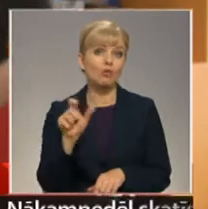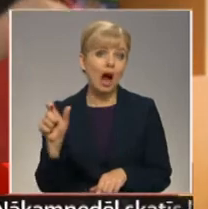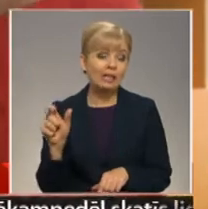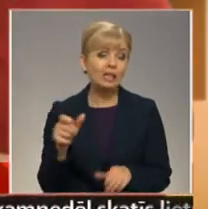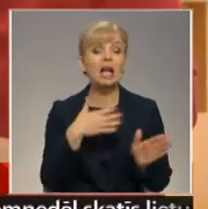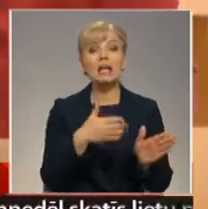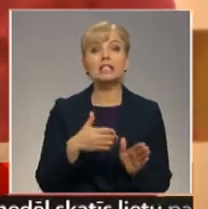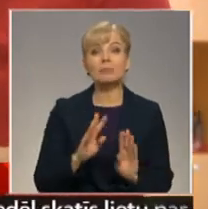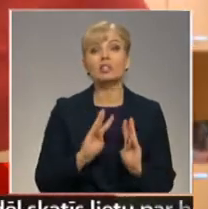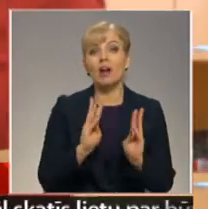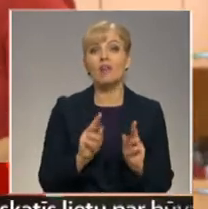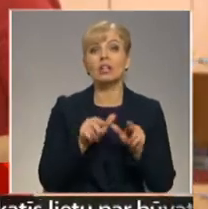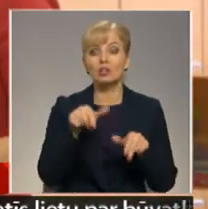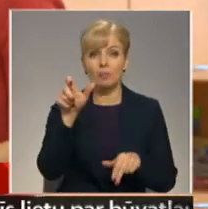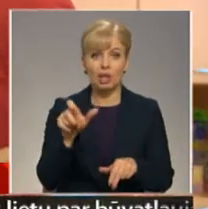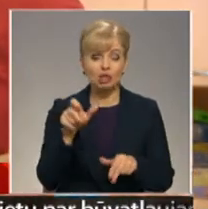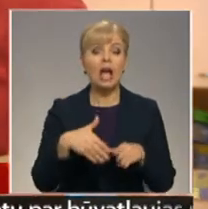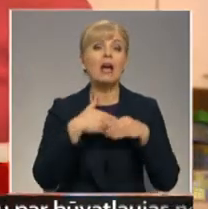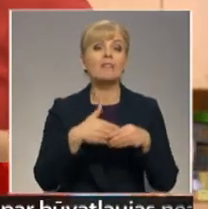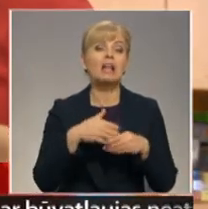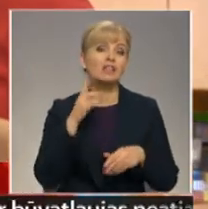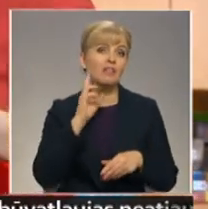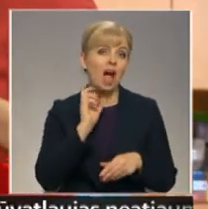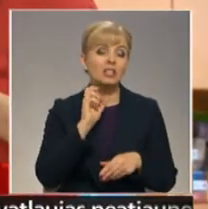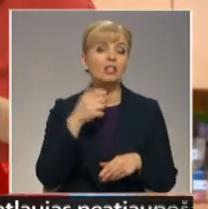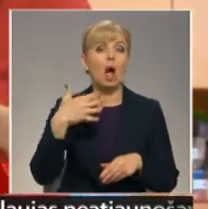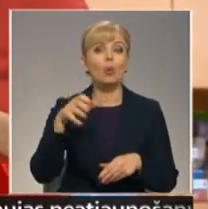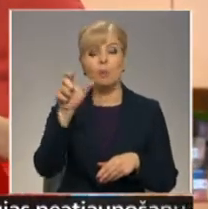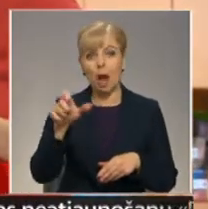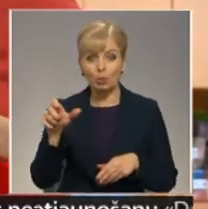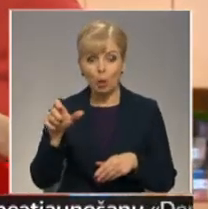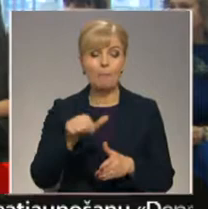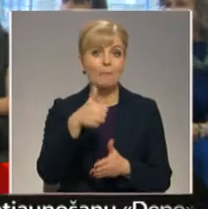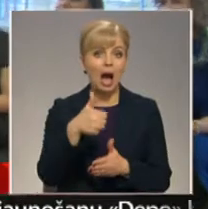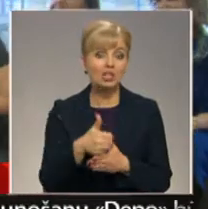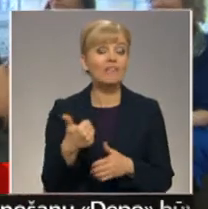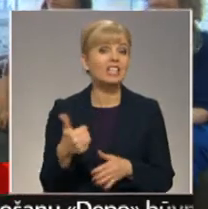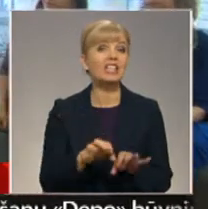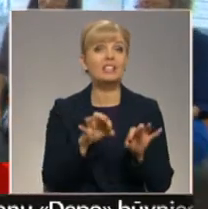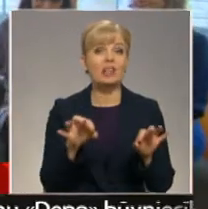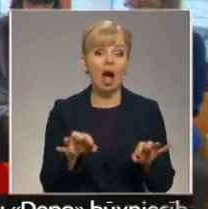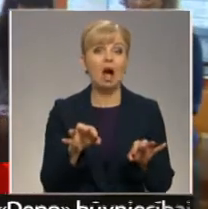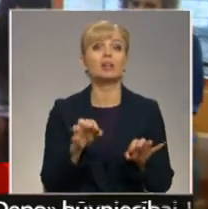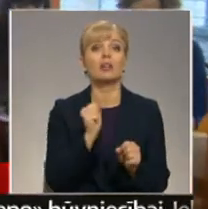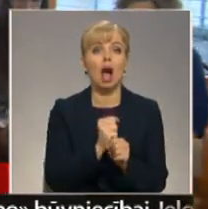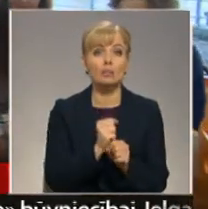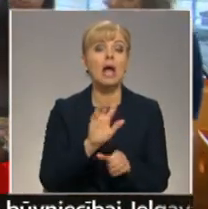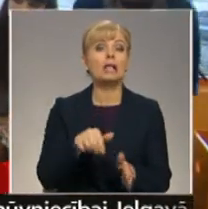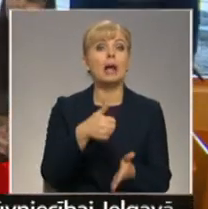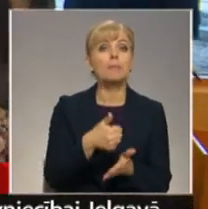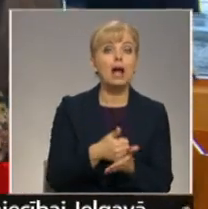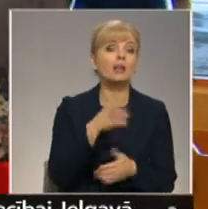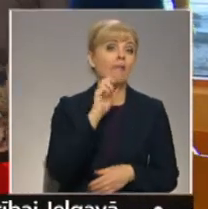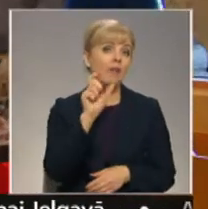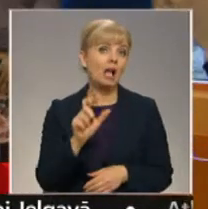valdes priekšsēdētājs sveica vecāku padomes pārstāvjus viņiem sākot darbu. Padome izveidota, lai pārstāvētu bērnus un